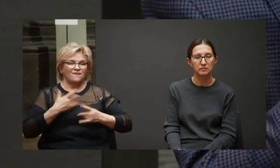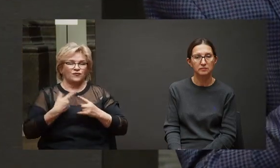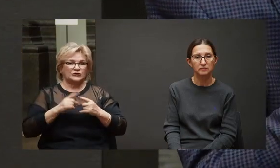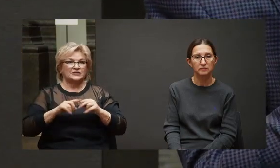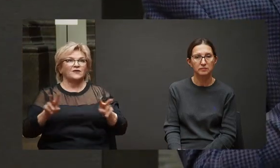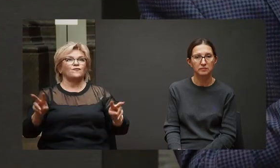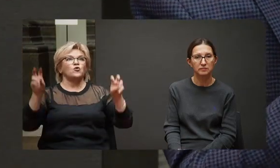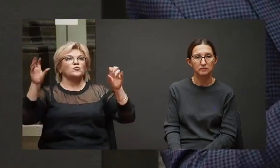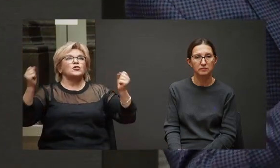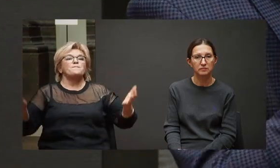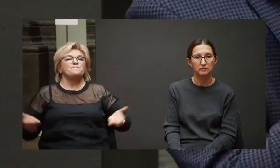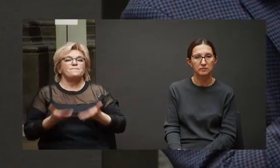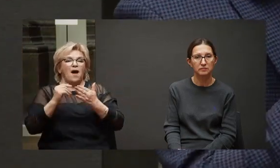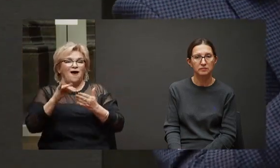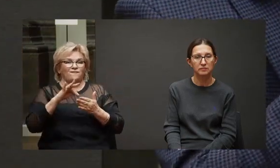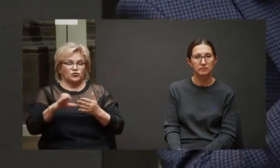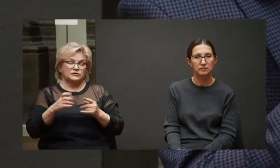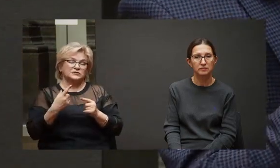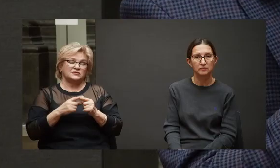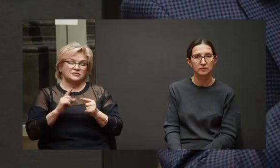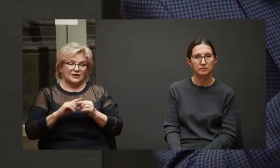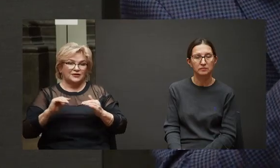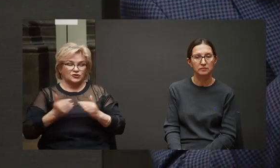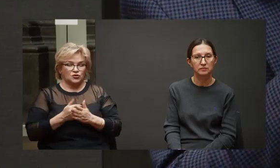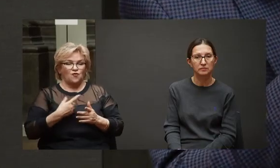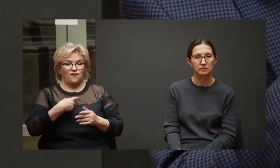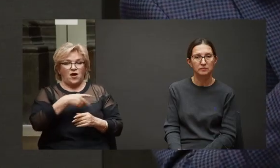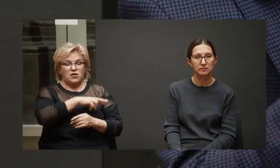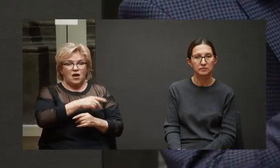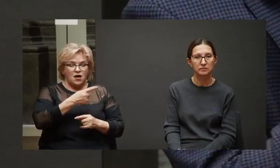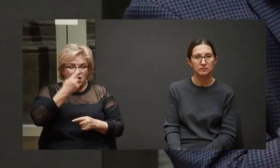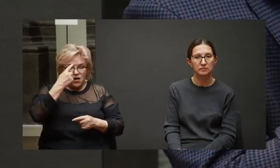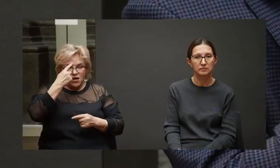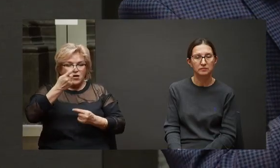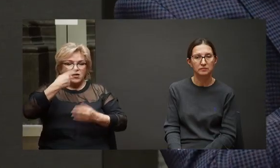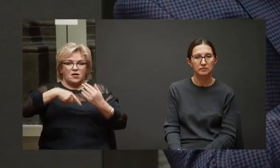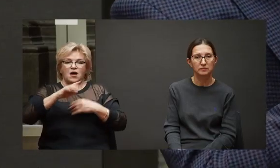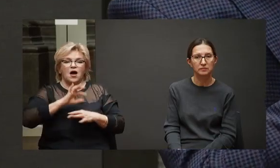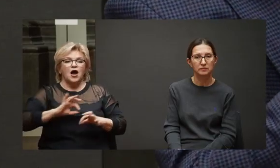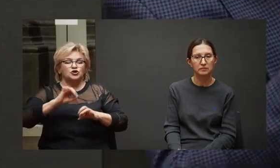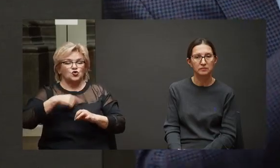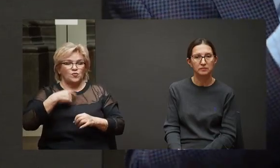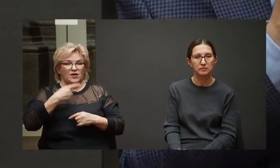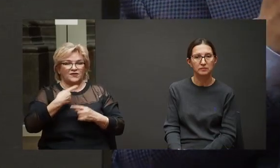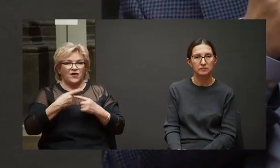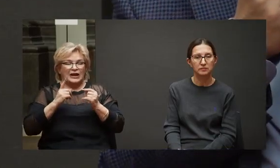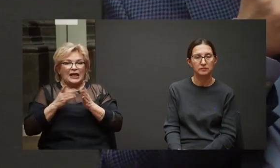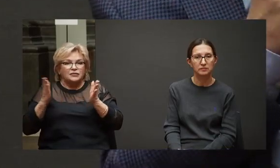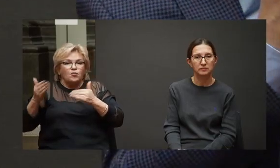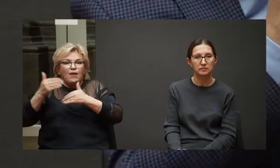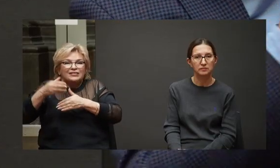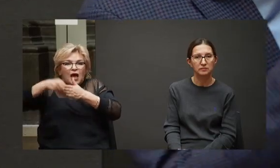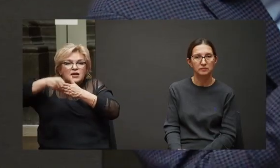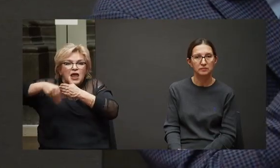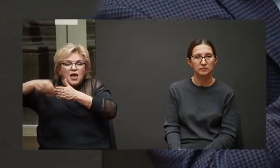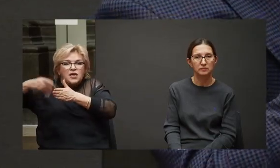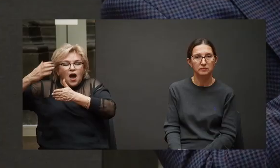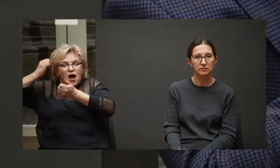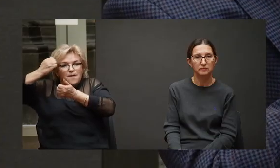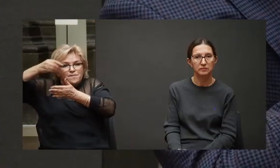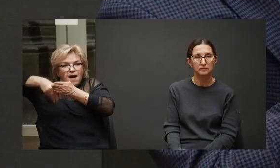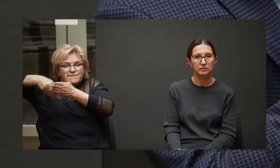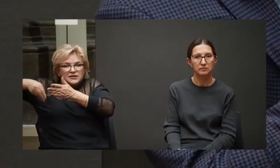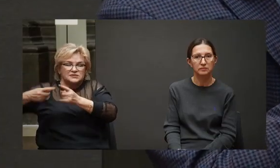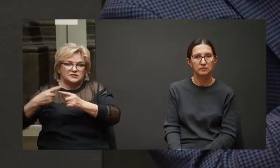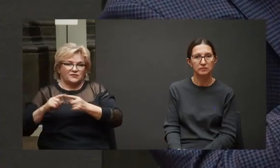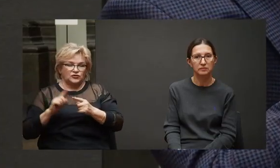пафоса. Да? И это снова обращает меня в данном случае к тому, о чем мы говорим. Вот это вот батареи стоят, да? Даже если они